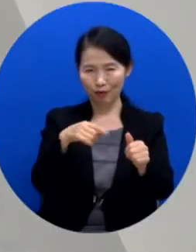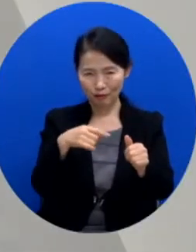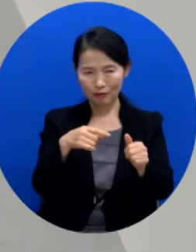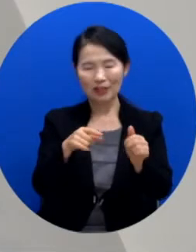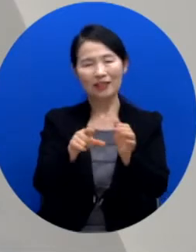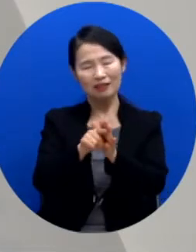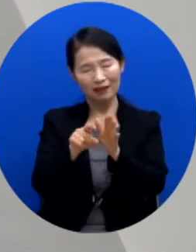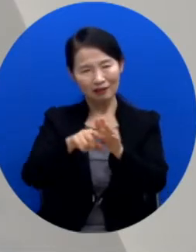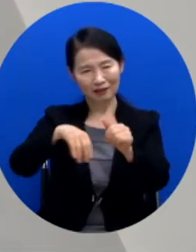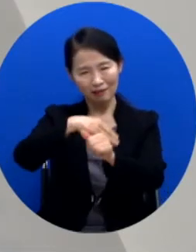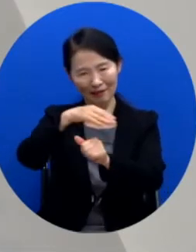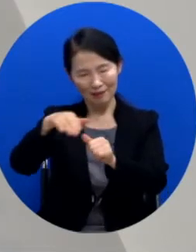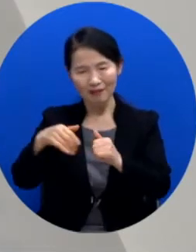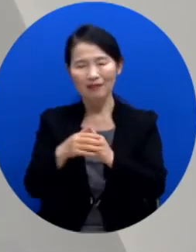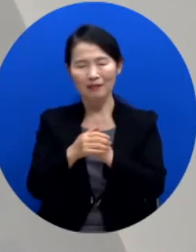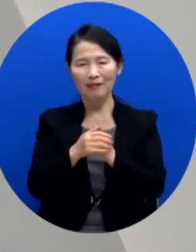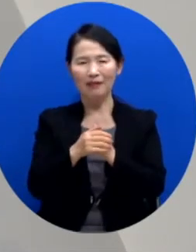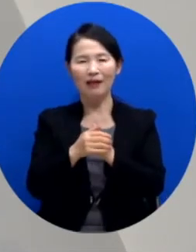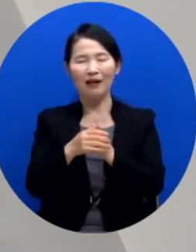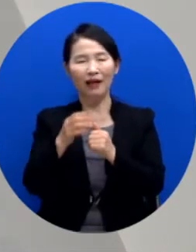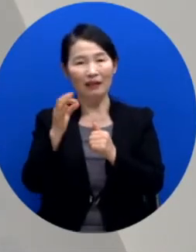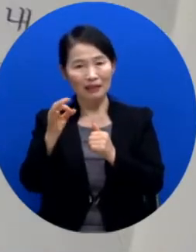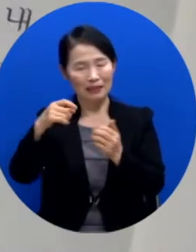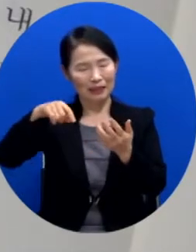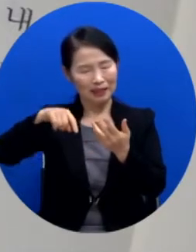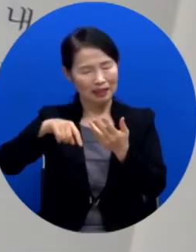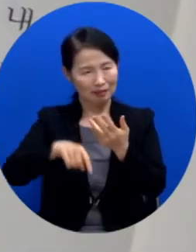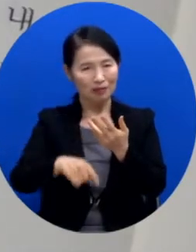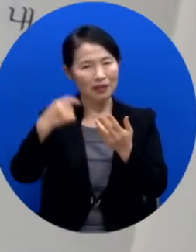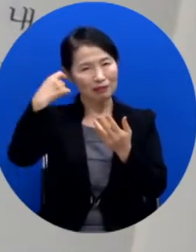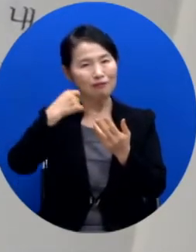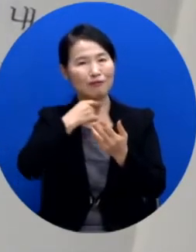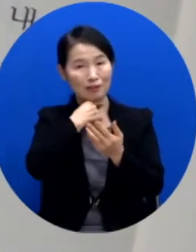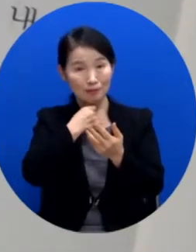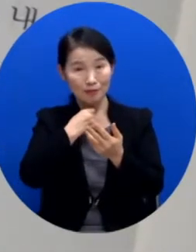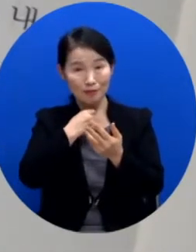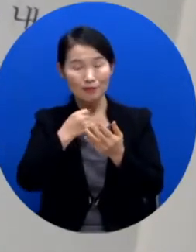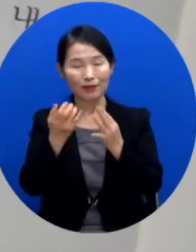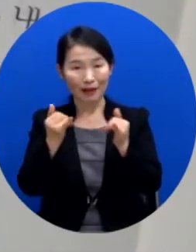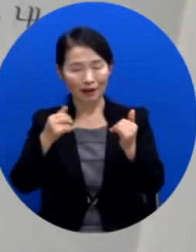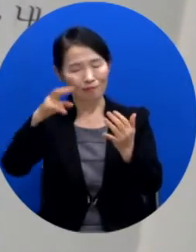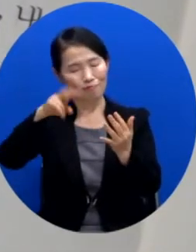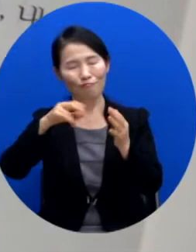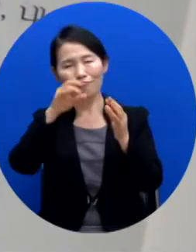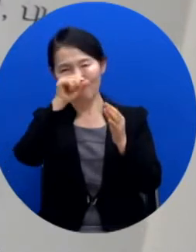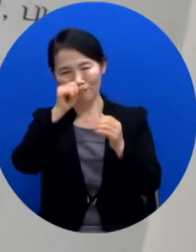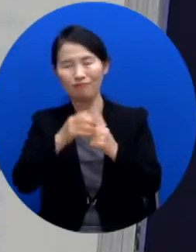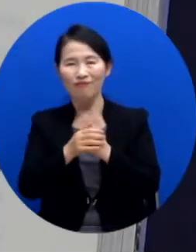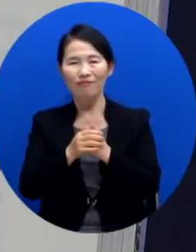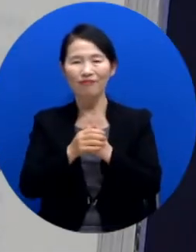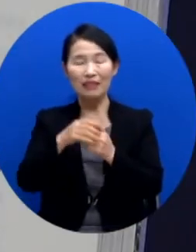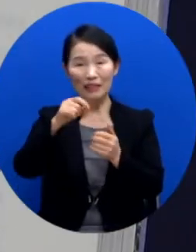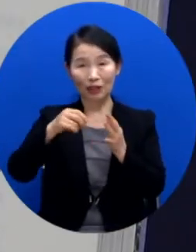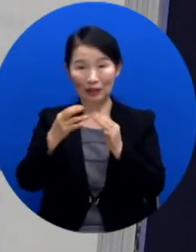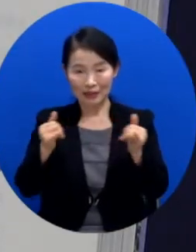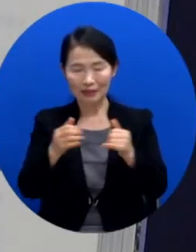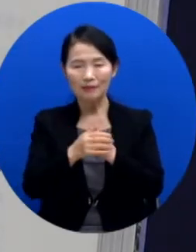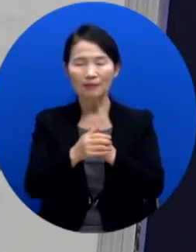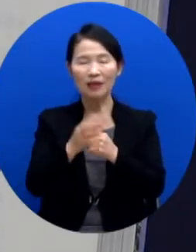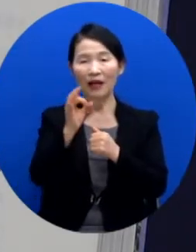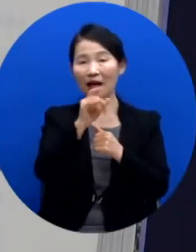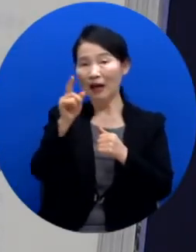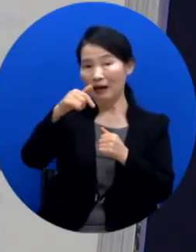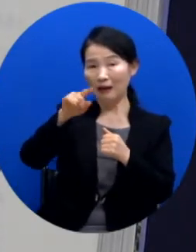있습니다. 아가서의 가치와 깊이를 느끼고 싶은 독자들이 읽어볼 만한 책입니다. 저자는 아가서가 인류를